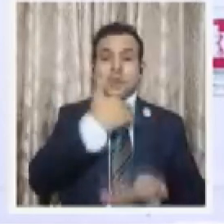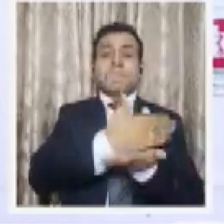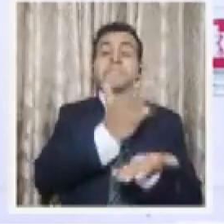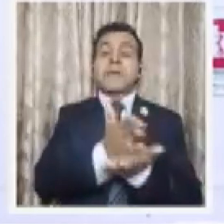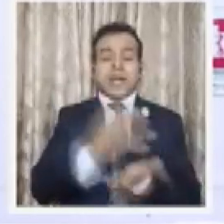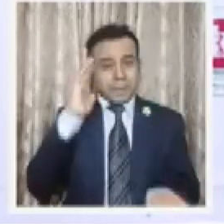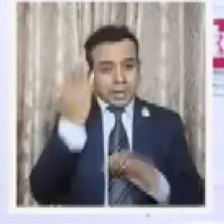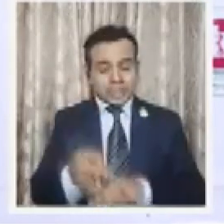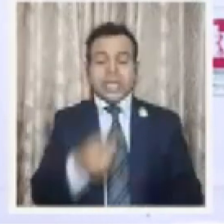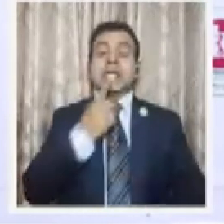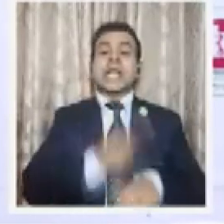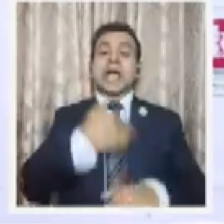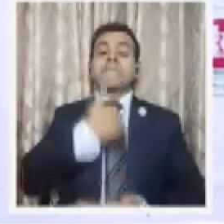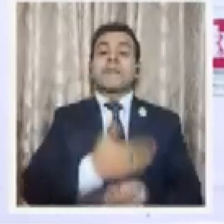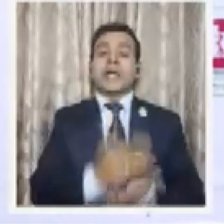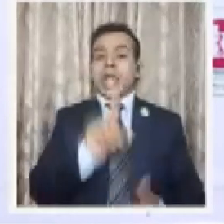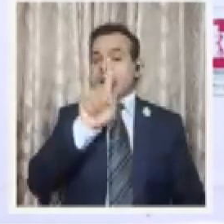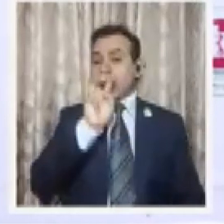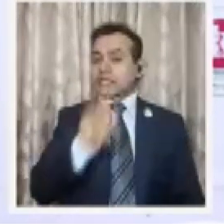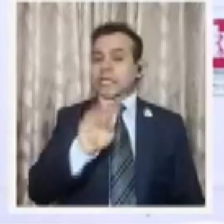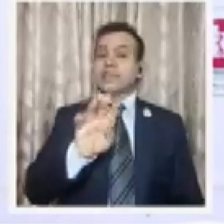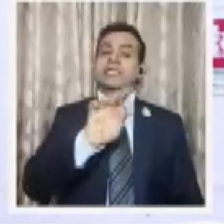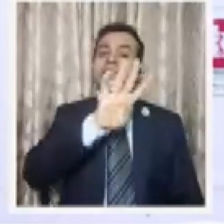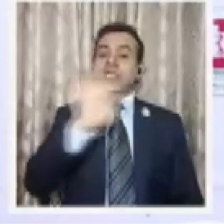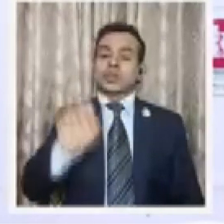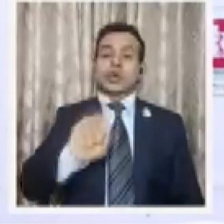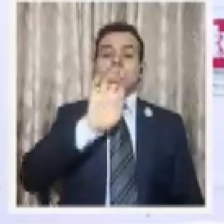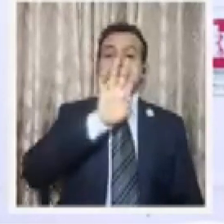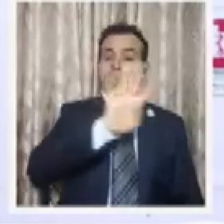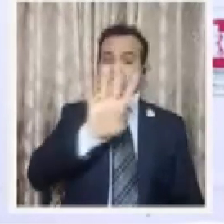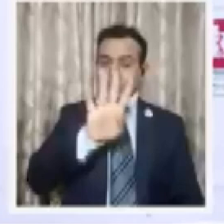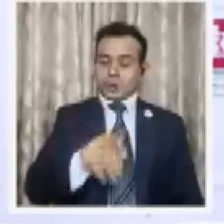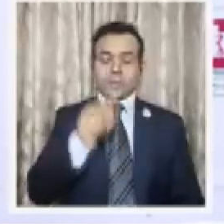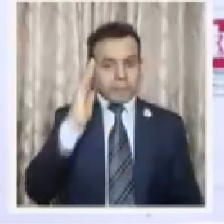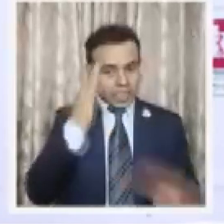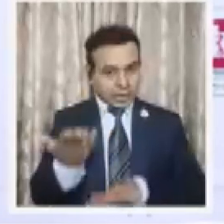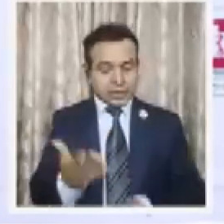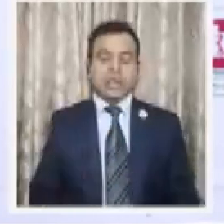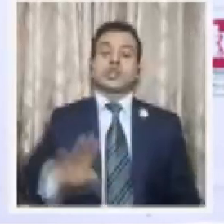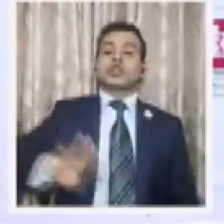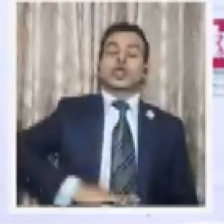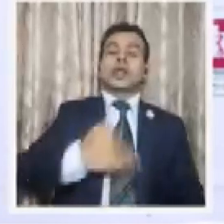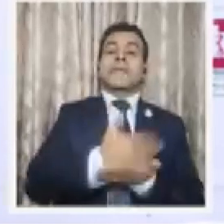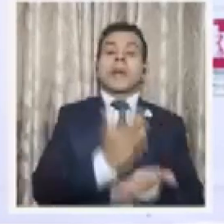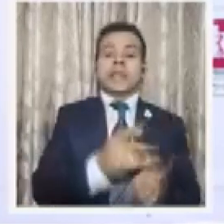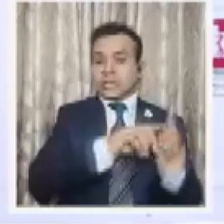এ পর্যন্ত বিভাগ অনুযায়ী মৃতের সংখ্যা, ঢাকা বিভাগ 1,444 জন